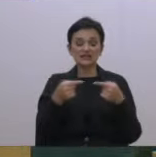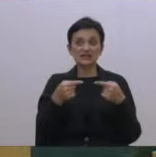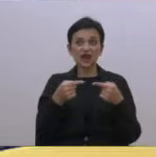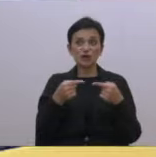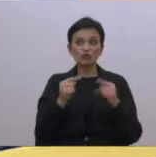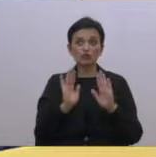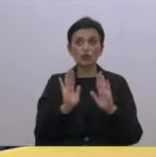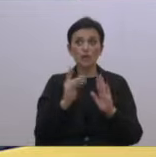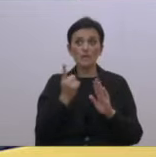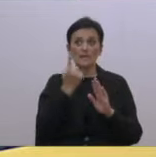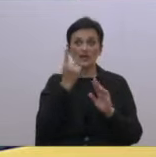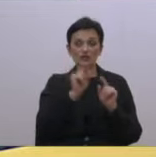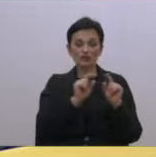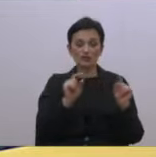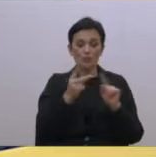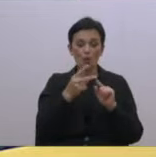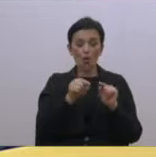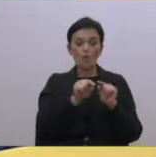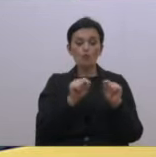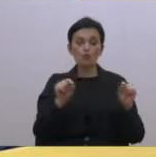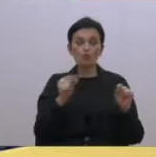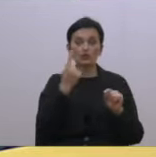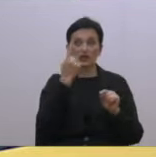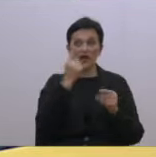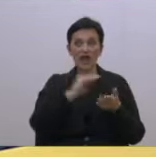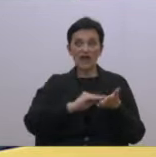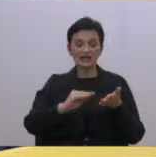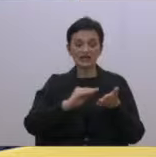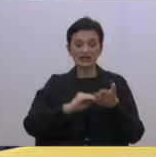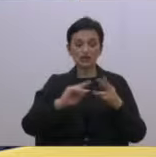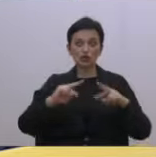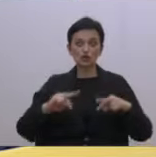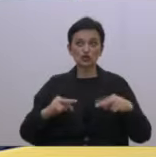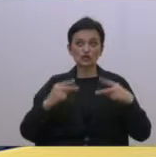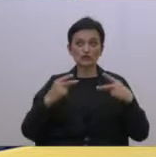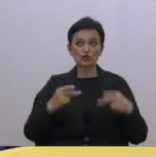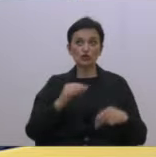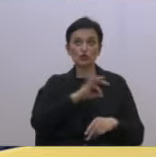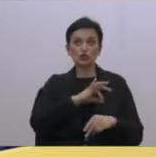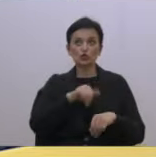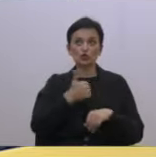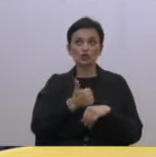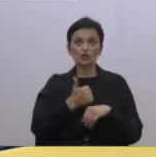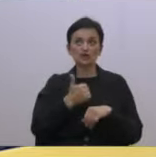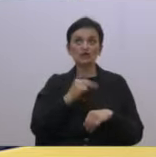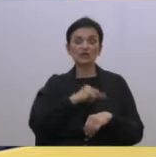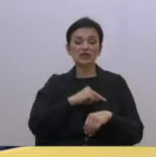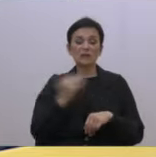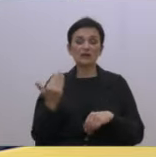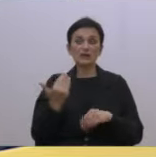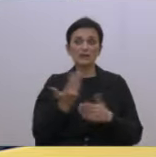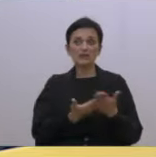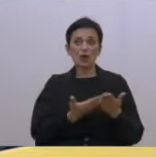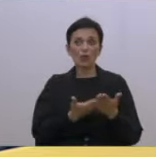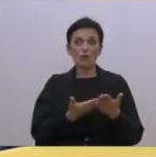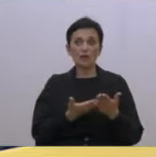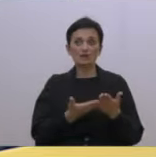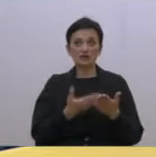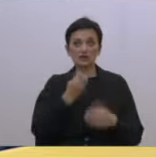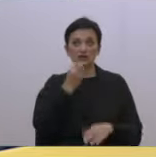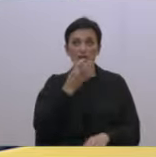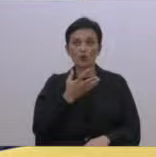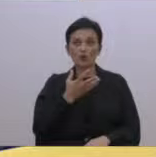მხოლოდ პირველი მუხლის მეორე პუნქტში შევიდა ერთი რედაქციული ცვლილება იურიდიული დეპარტამენტის რეკომენდაციით კი